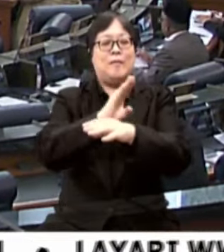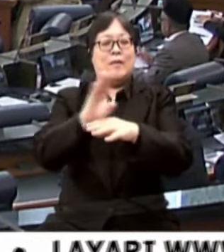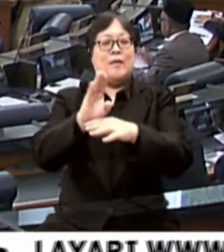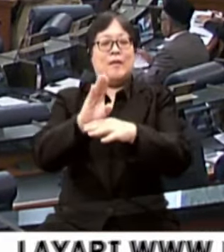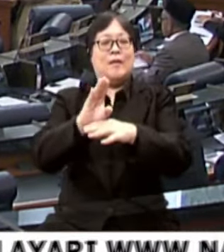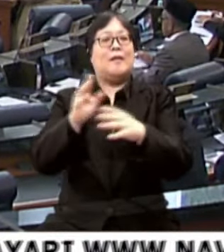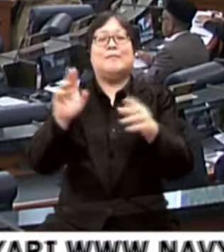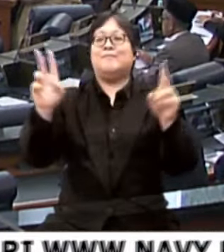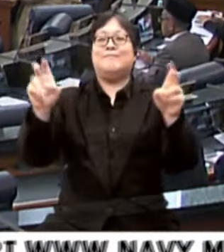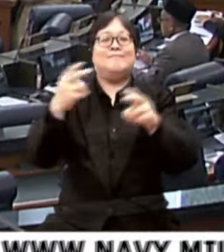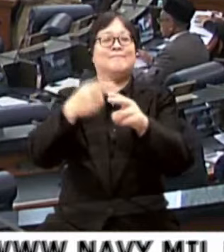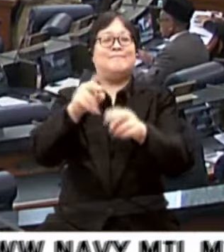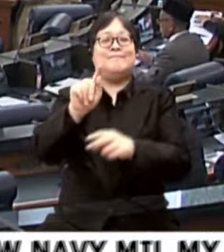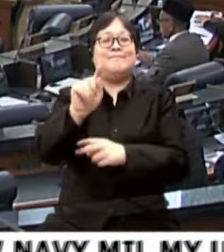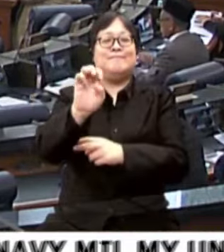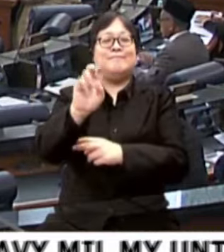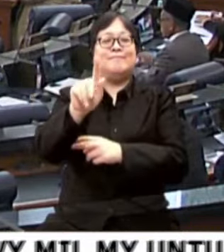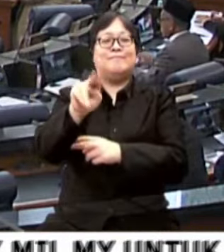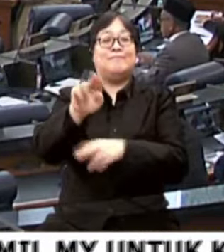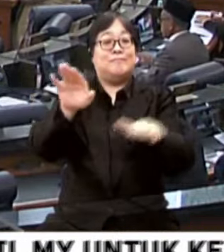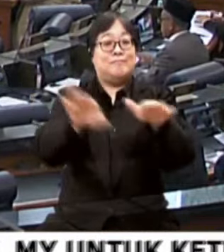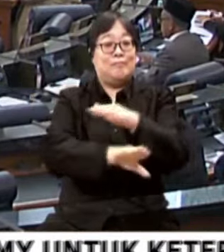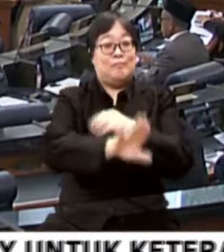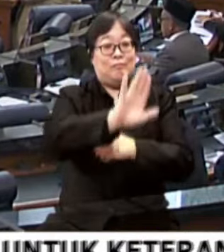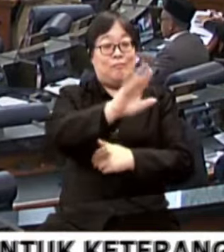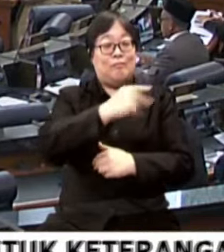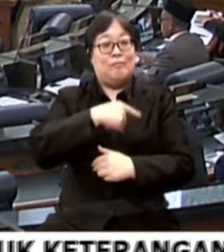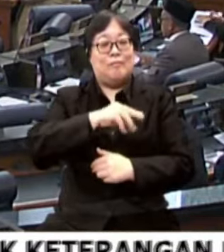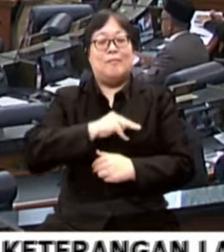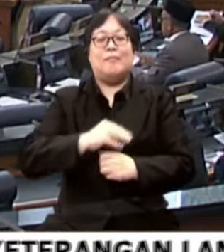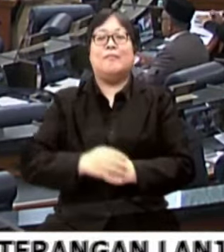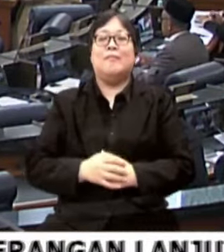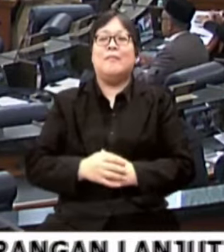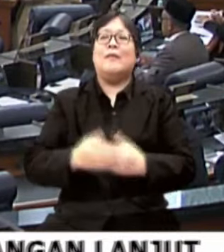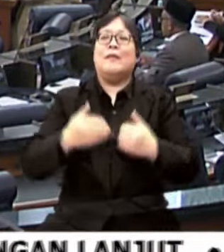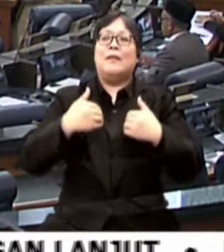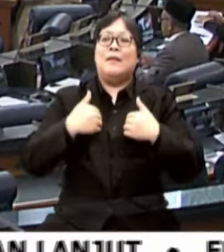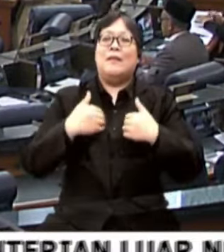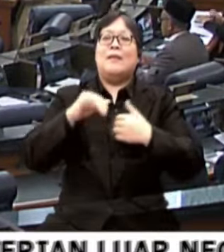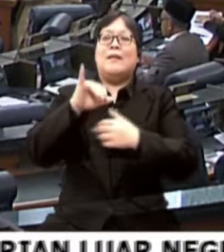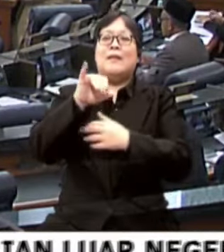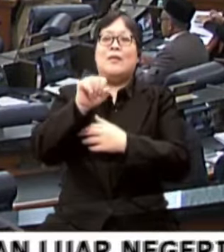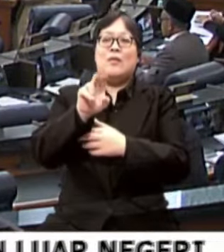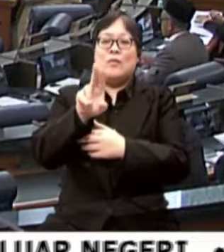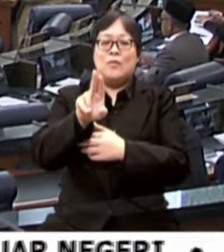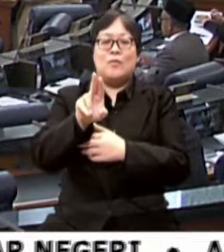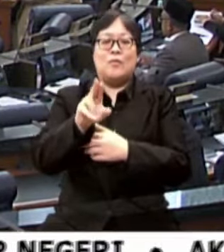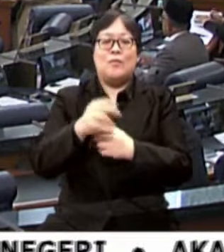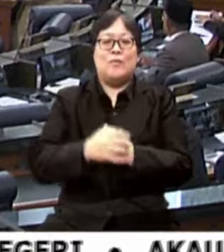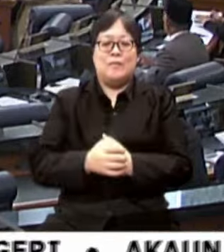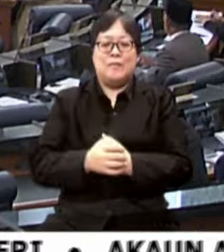tekun yang diurus oleh Kementerian melihat ada isu ketika